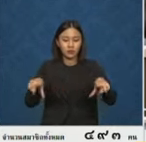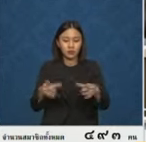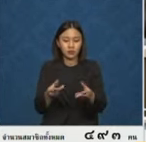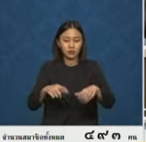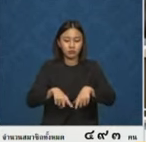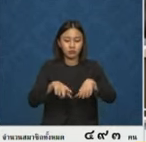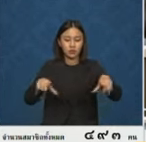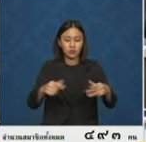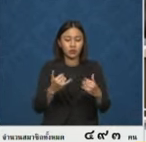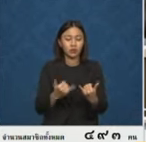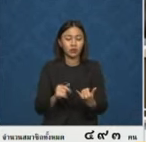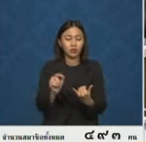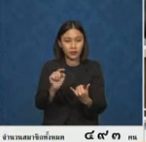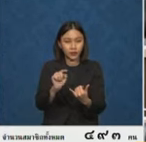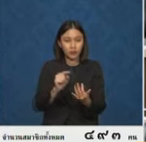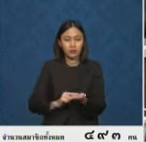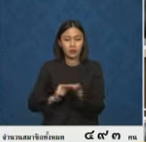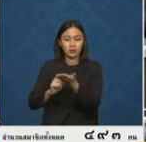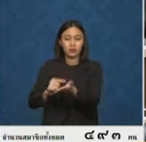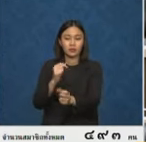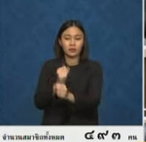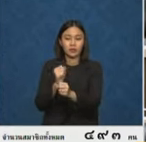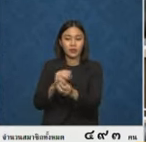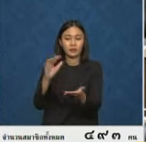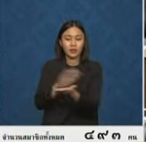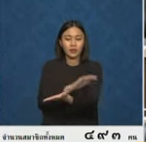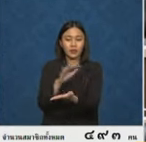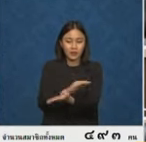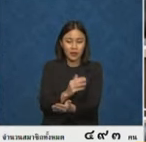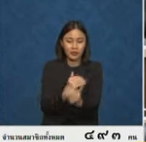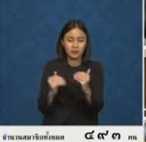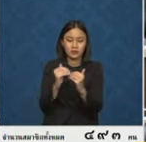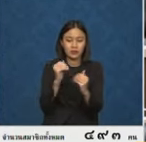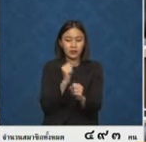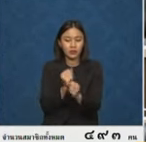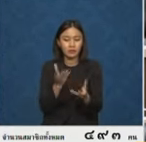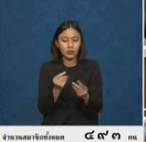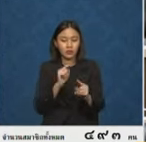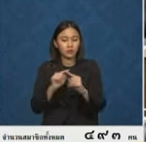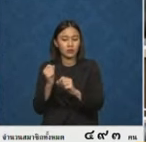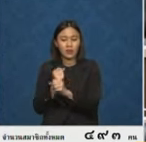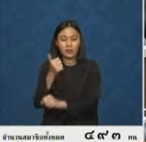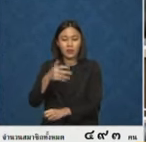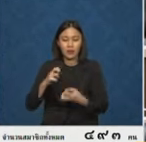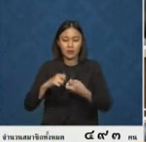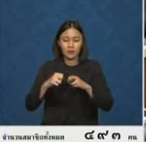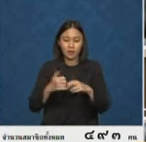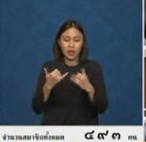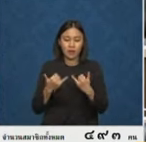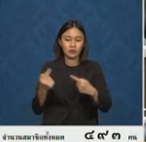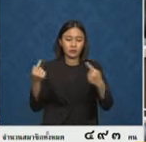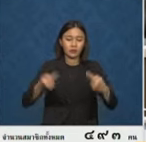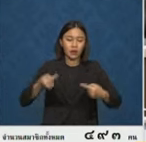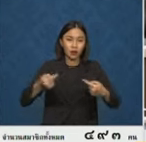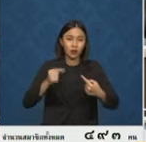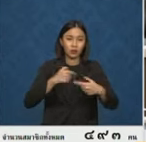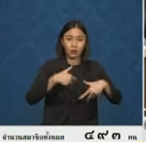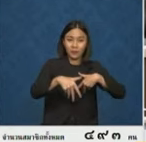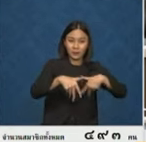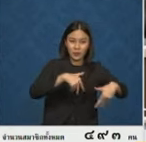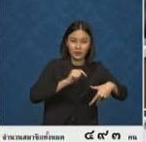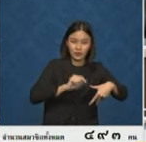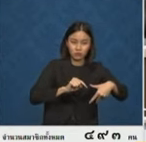ปัจจุบันไม่สามารถยื่นทำเอกสารสิทธิ์โฉนดที่ดินได้ปัญหาดังกล่าวทำให้เกิดข้อพิพาทระหว่างพี่น้องประชา